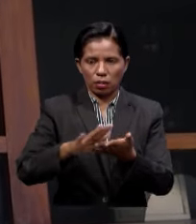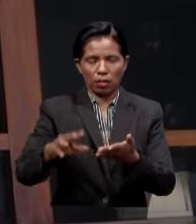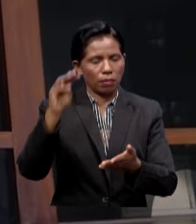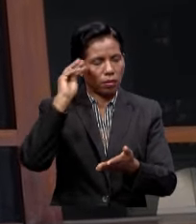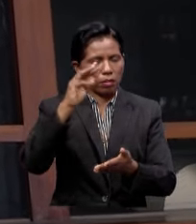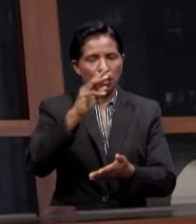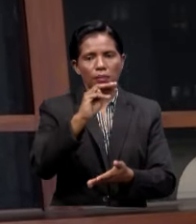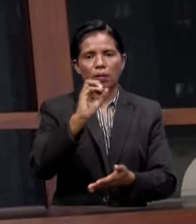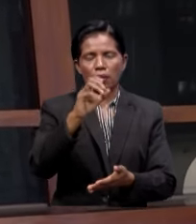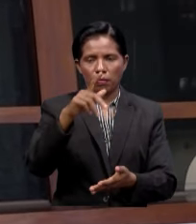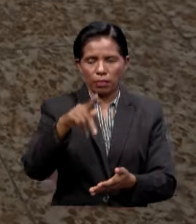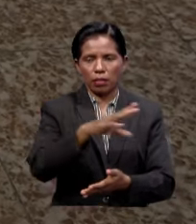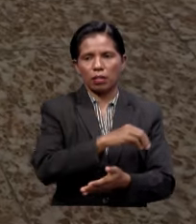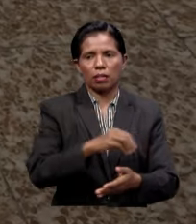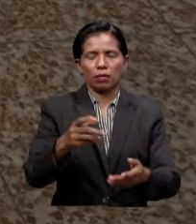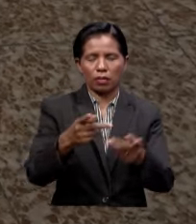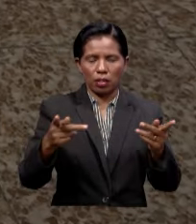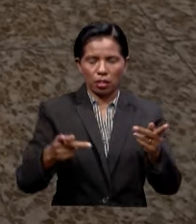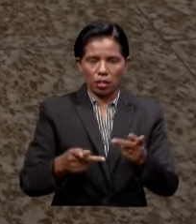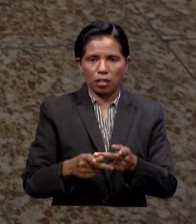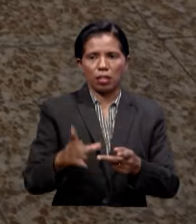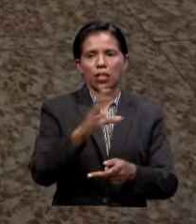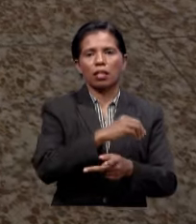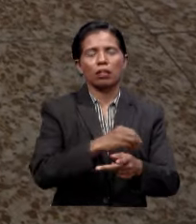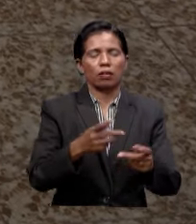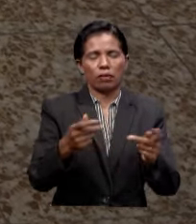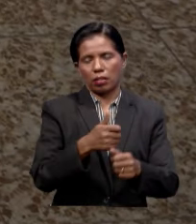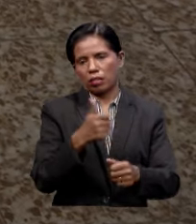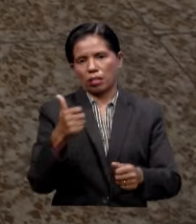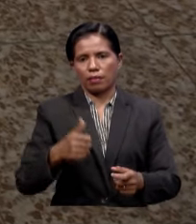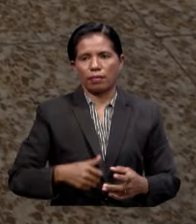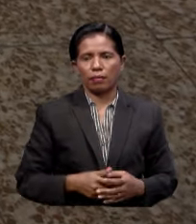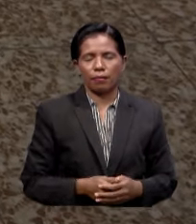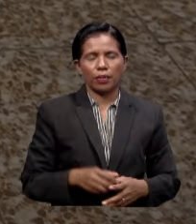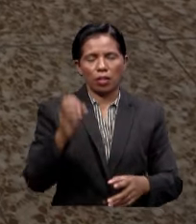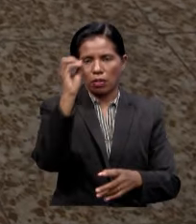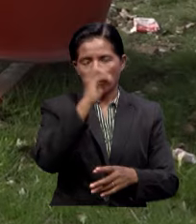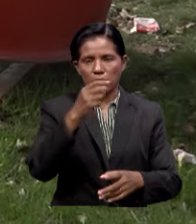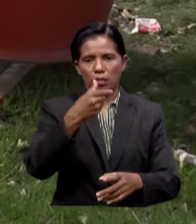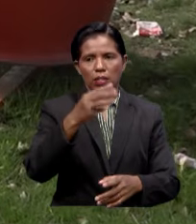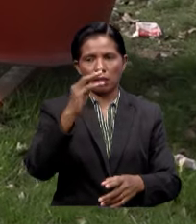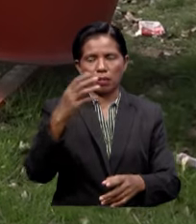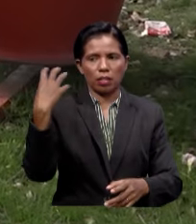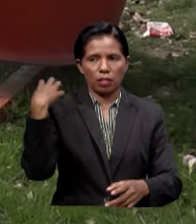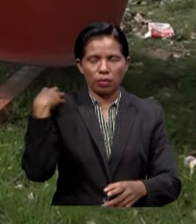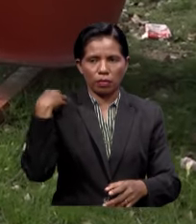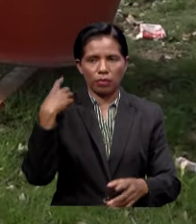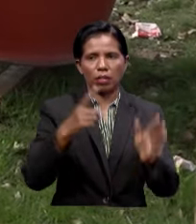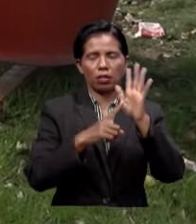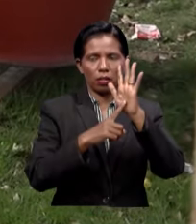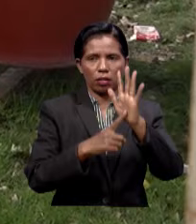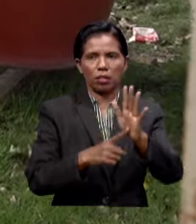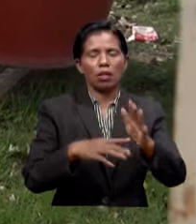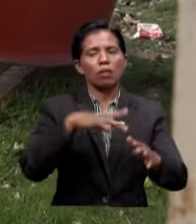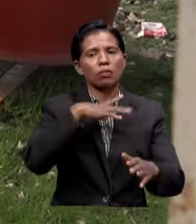Petróleo e Minerais, Centro Logística Nacional, no Selutan. Observação gemen iha edifício refere a tudo,